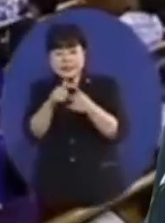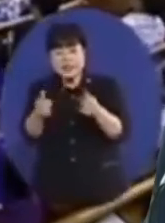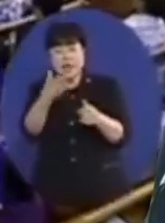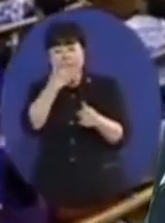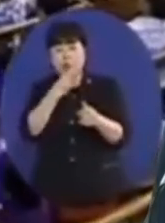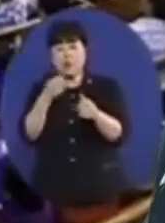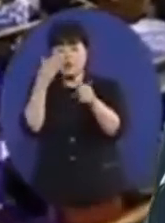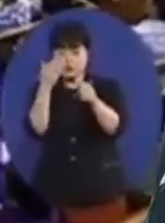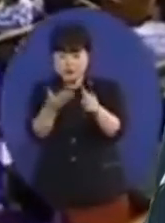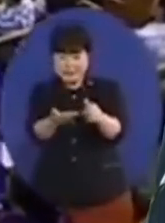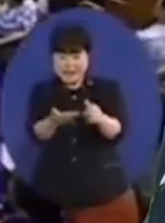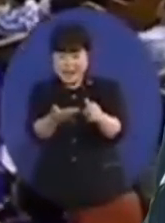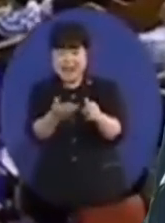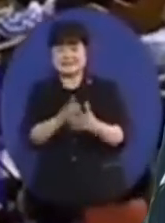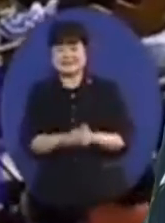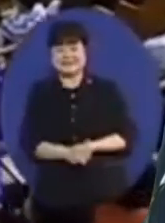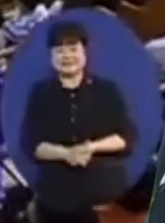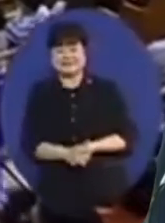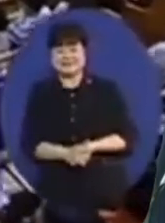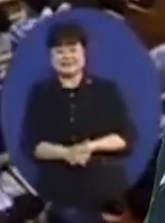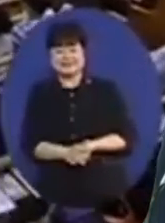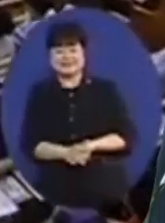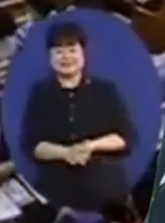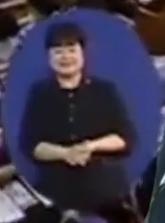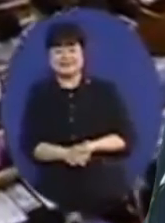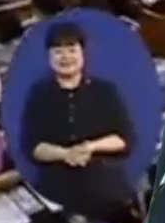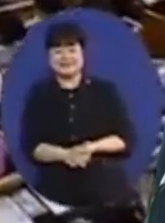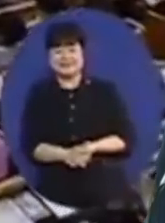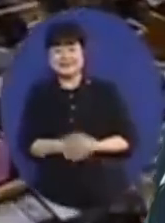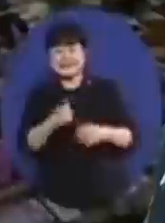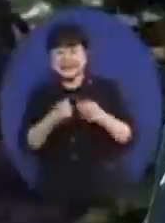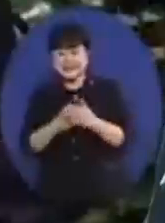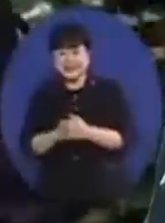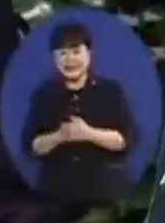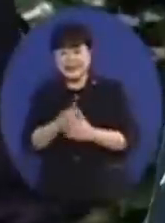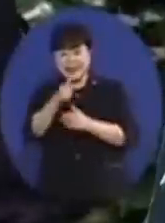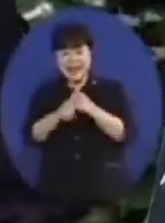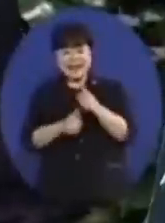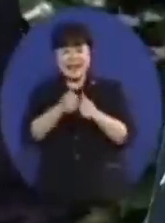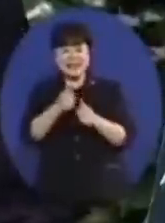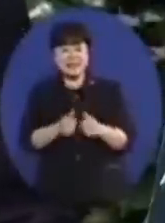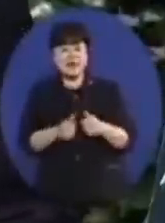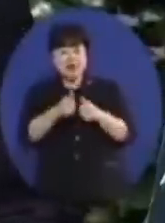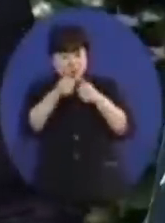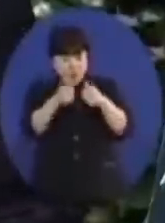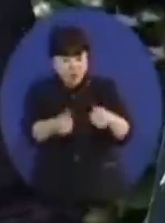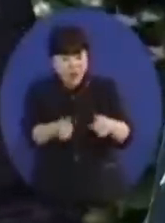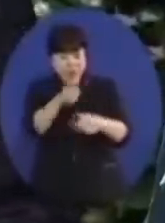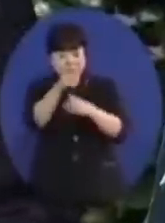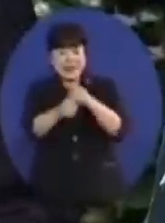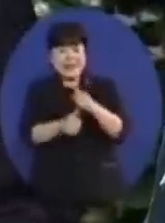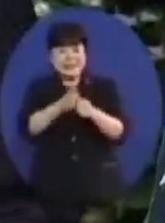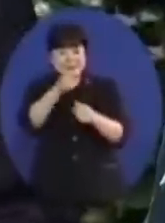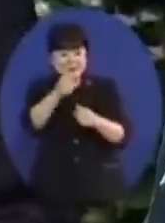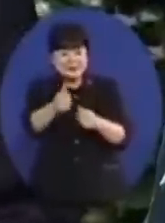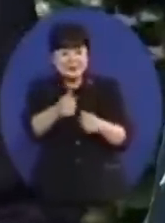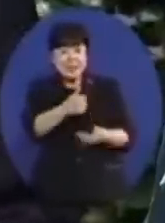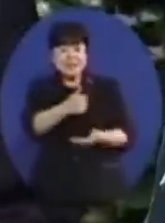경매하는 자에게 복을 주시리라 그러므로 우리가 하나님을 경배하고 하나님을